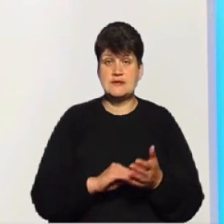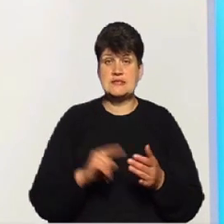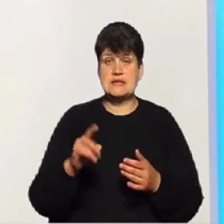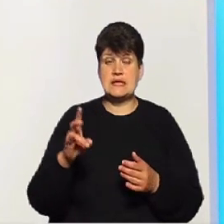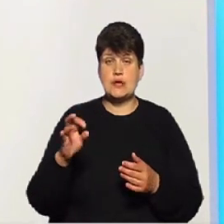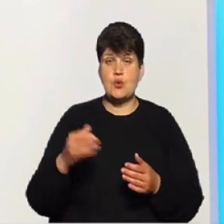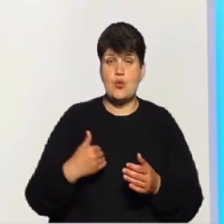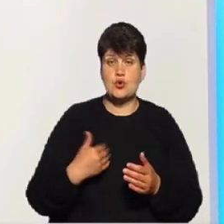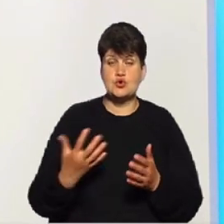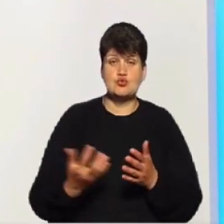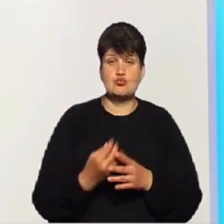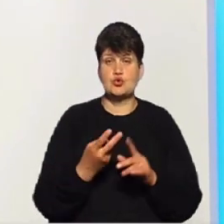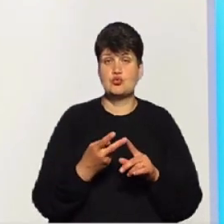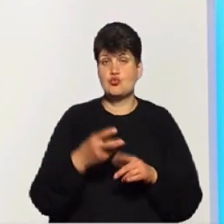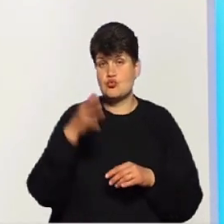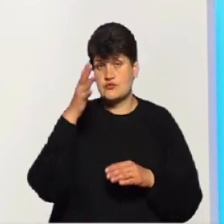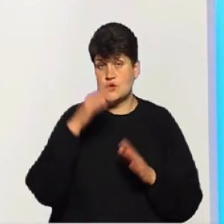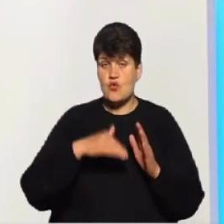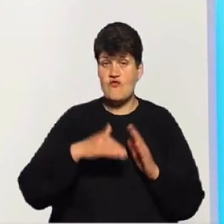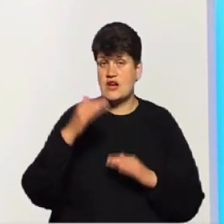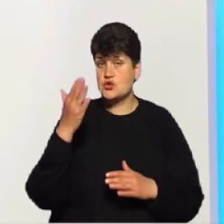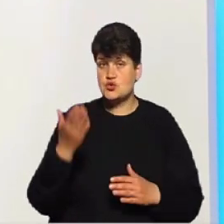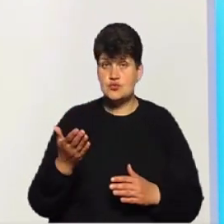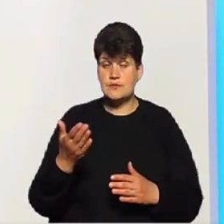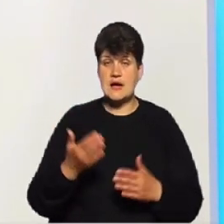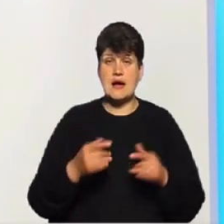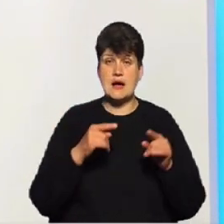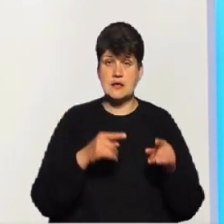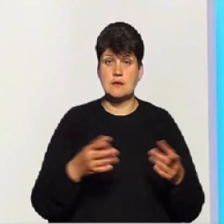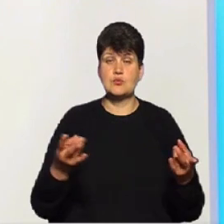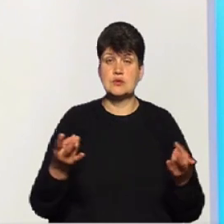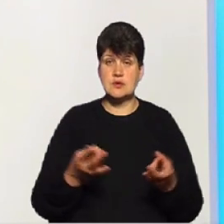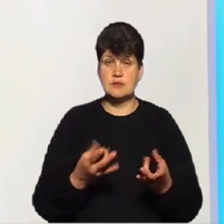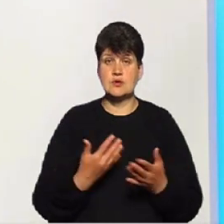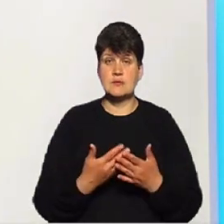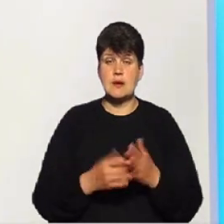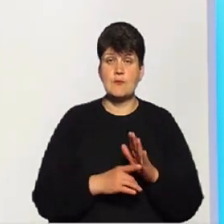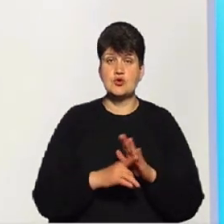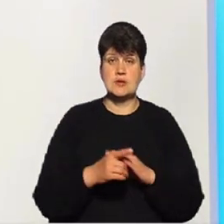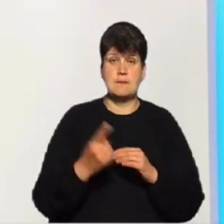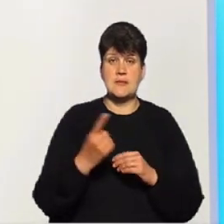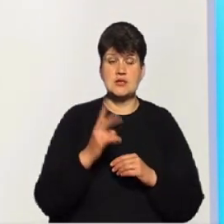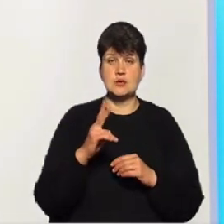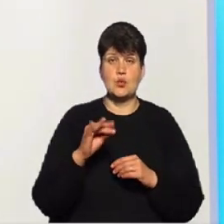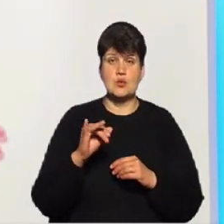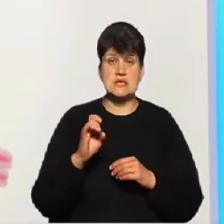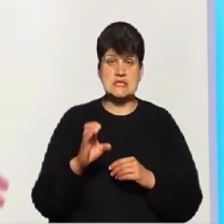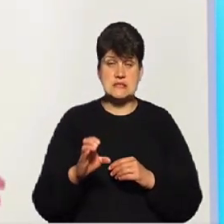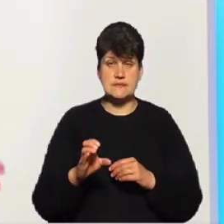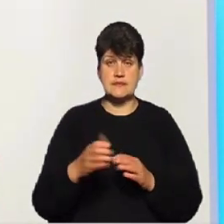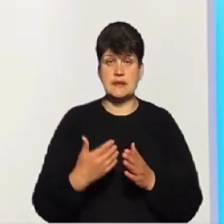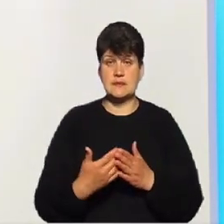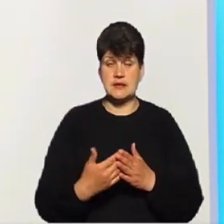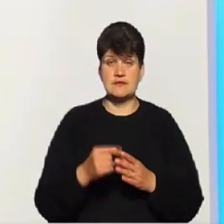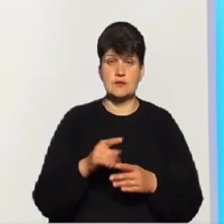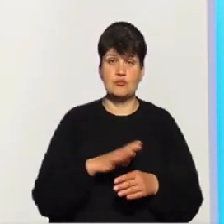ЗНО, хоче здобути другу освіту, вищу, але її потрібно, скажімо, починати з першого курсу. Угу. Ну,